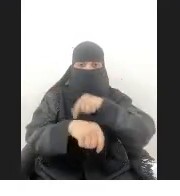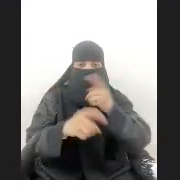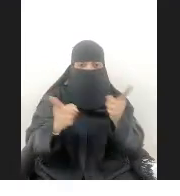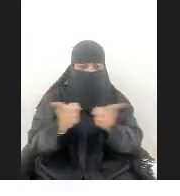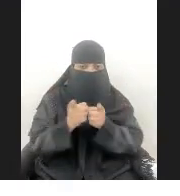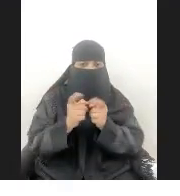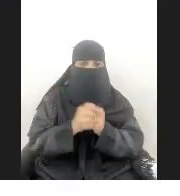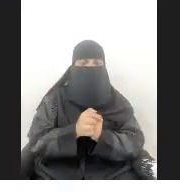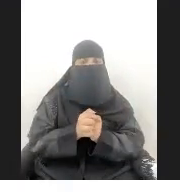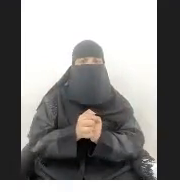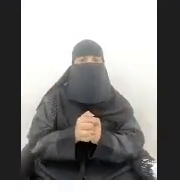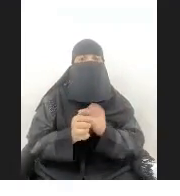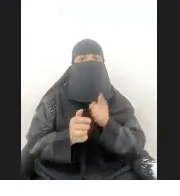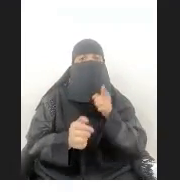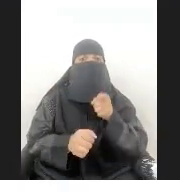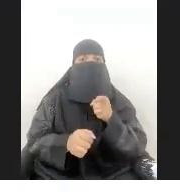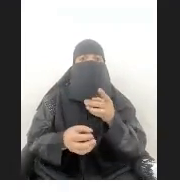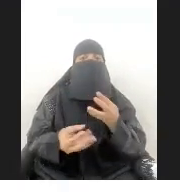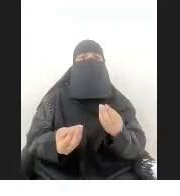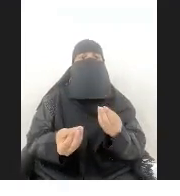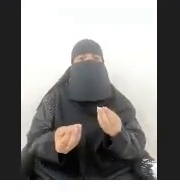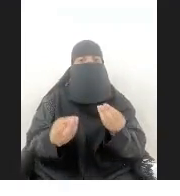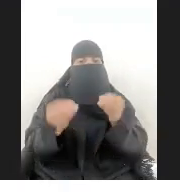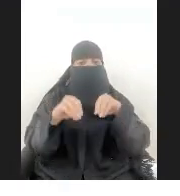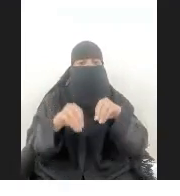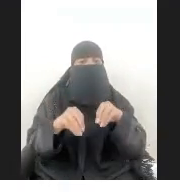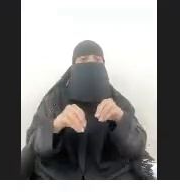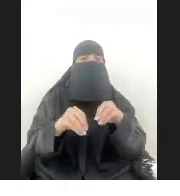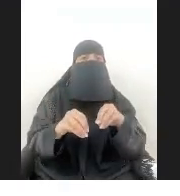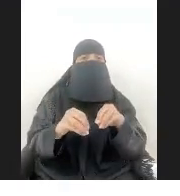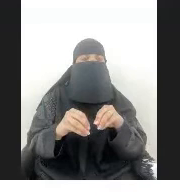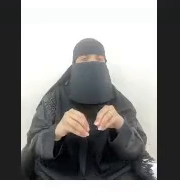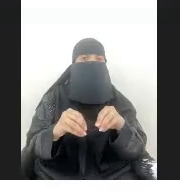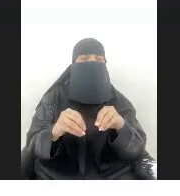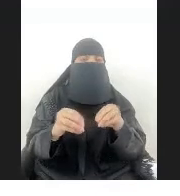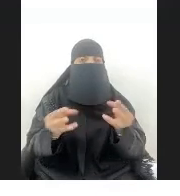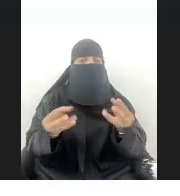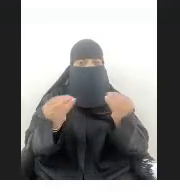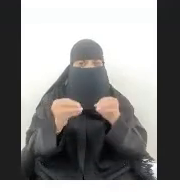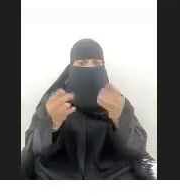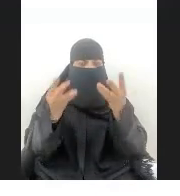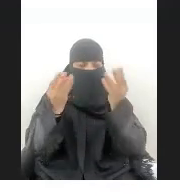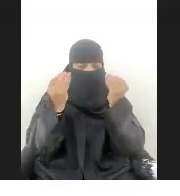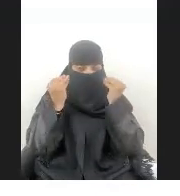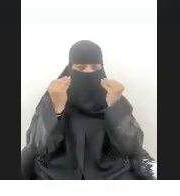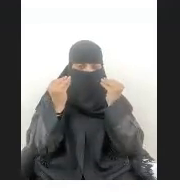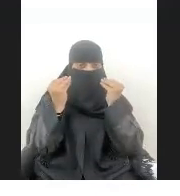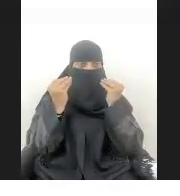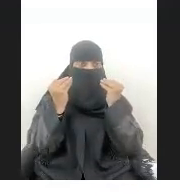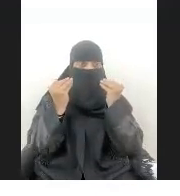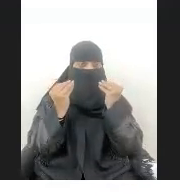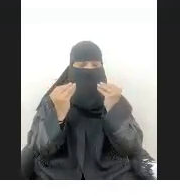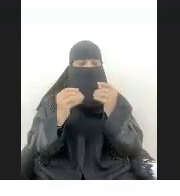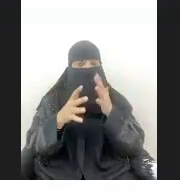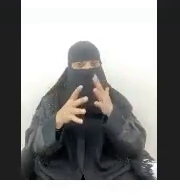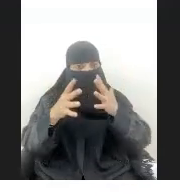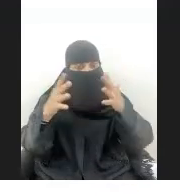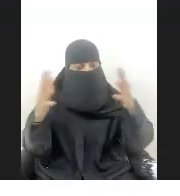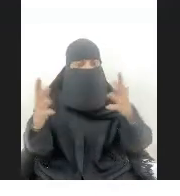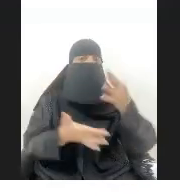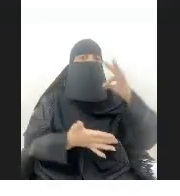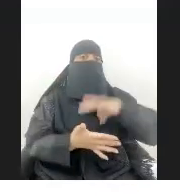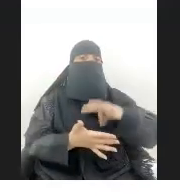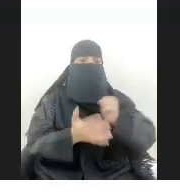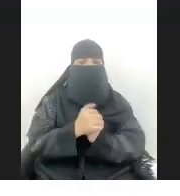يزيد معدل حدوث التعلم المتين، يعني هذه كلها تزيد من حدوث التعلم المتين عند المتعلم. فيقسم